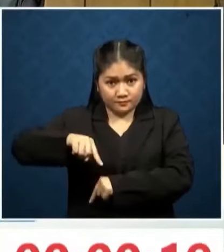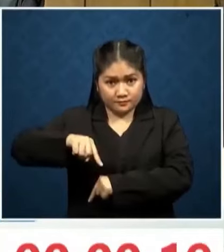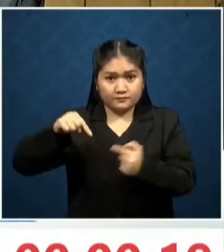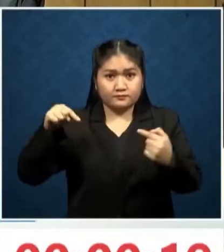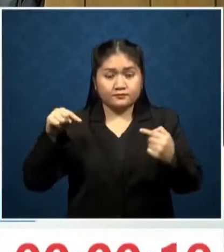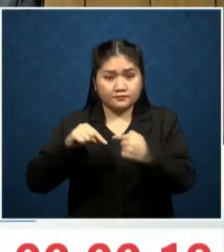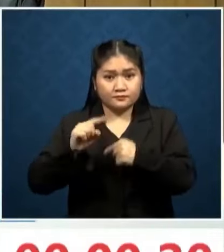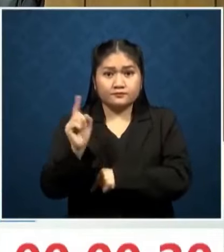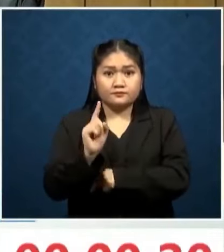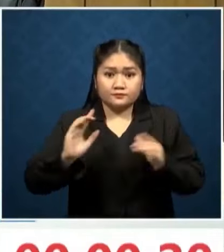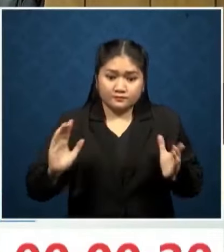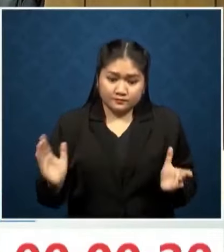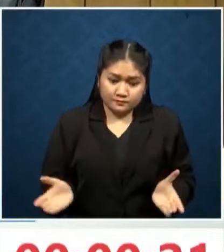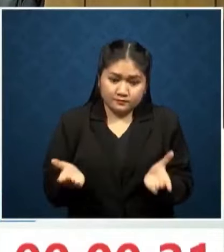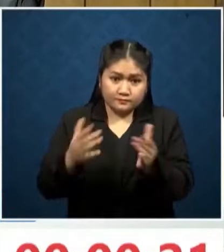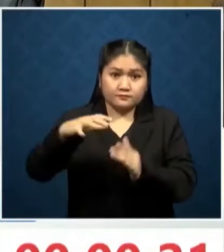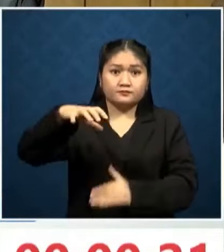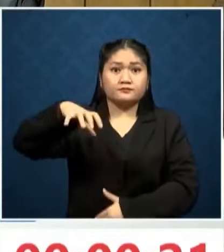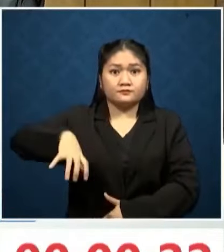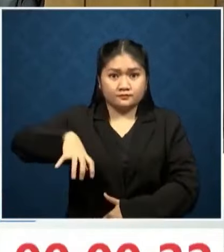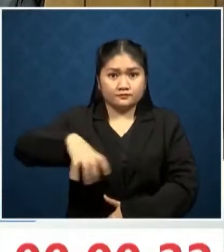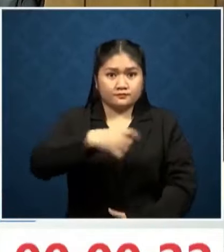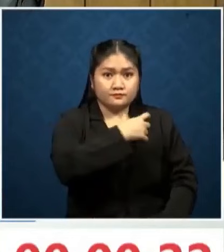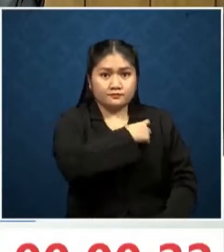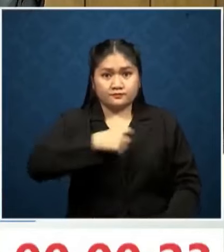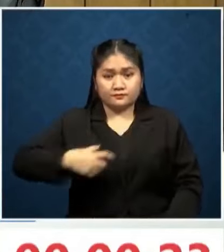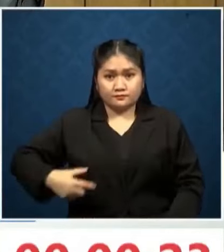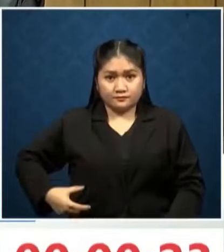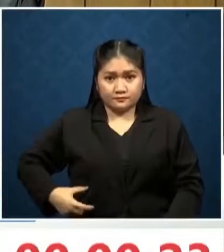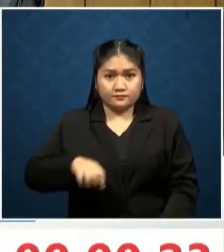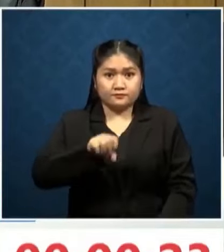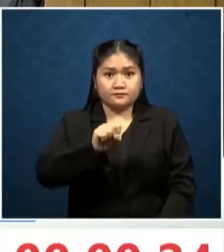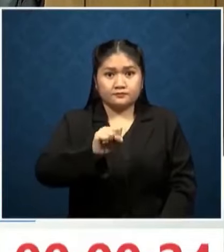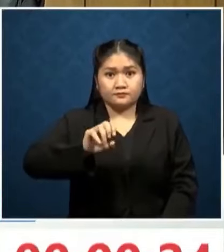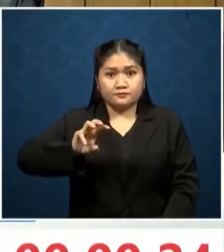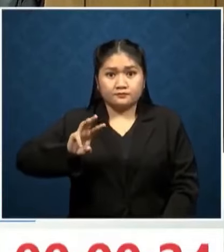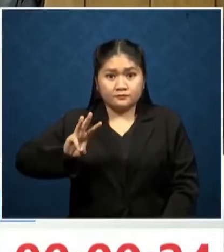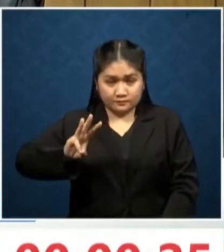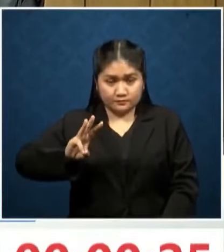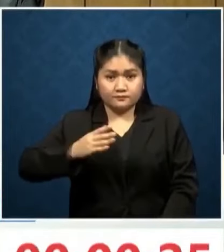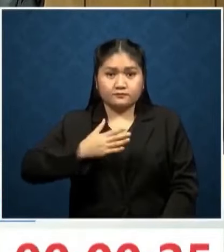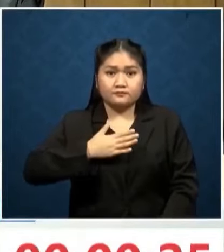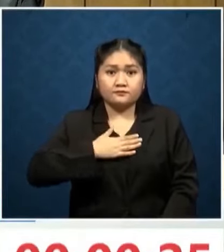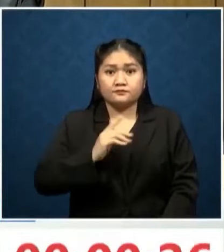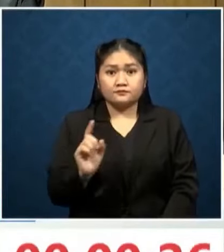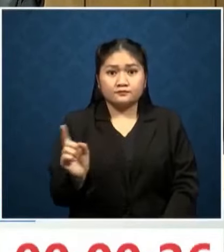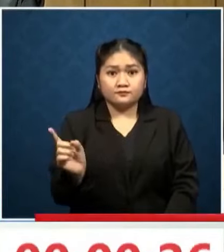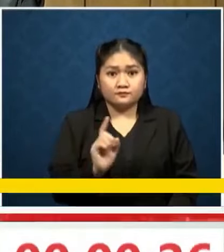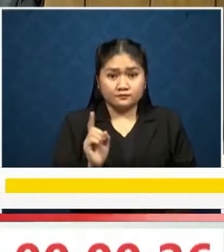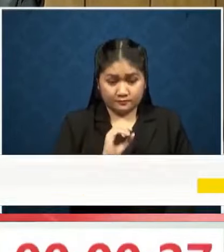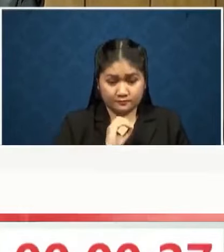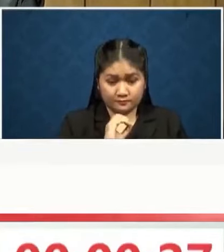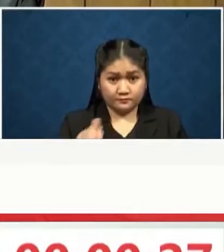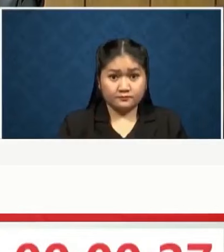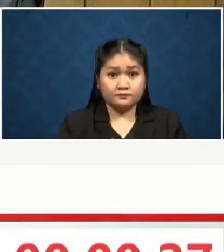าไม่ว่าจะเป็นเรื่องของการใช้สื่อต่างๆรวมไปถึงการสร้างพลังพฤติกรรมที่มีการออกมาทั้งพิทักษ์เทิดทูนสถาบันพระมหากษั